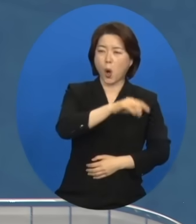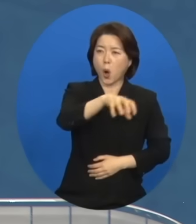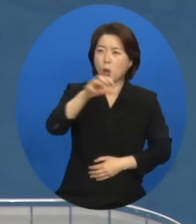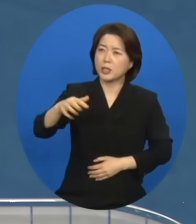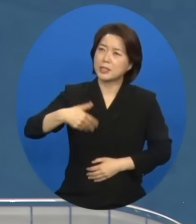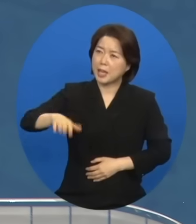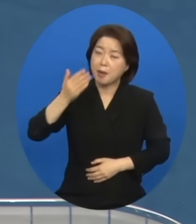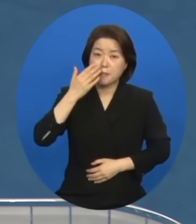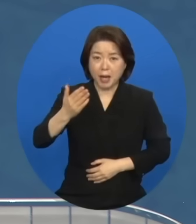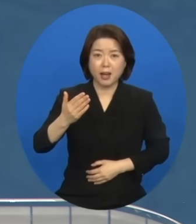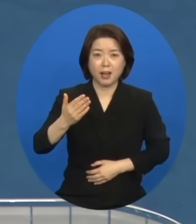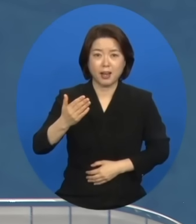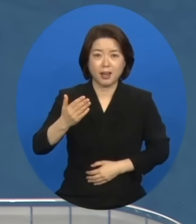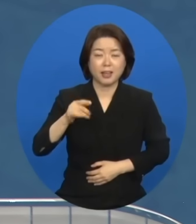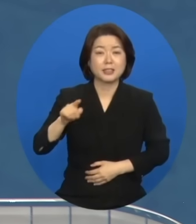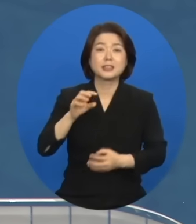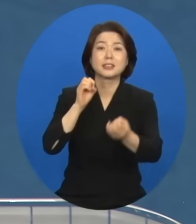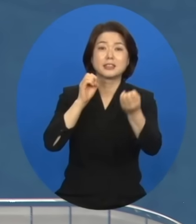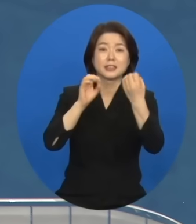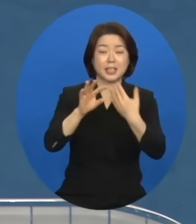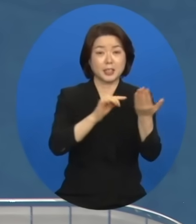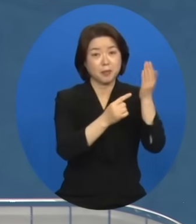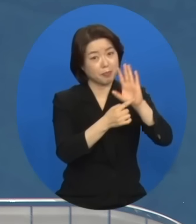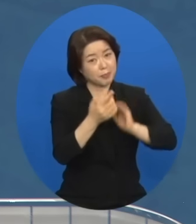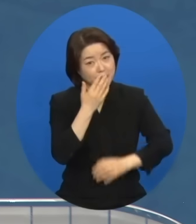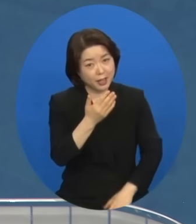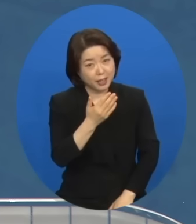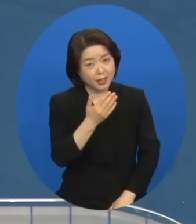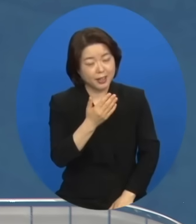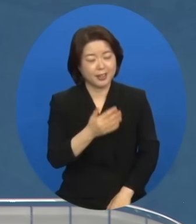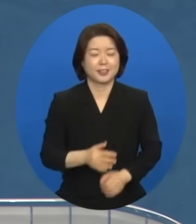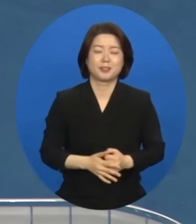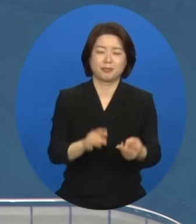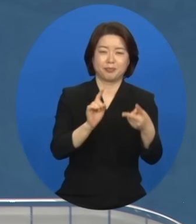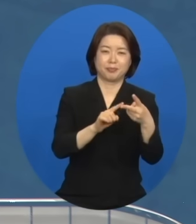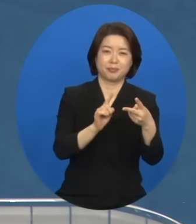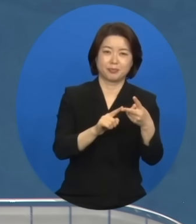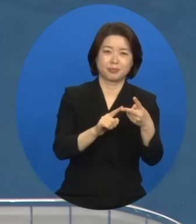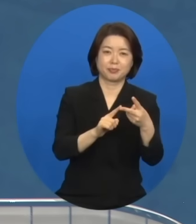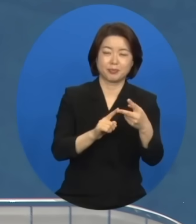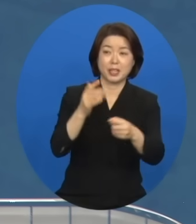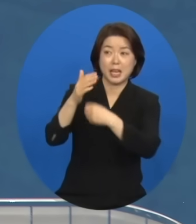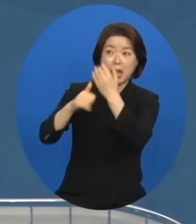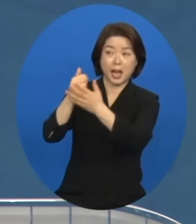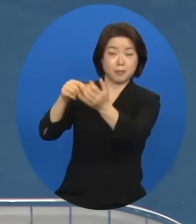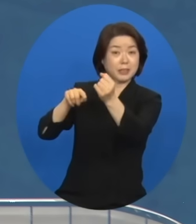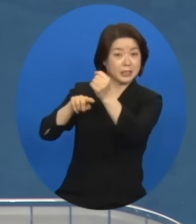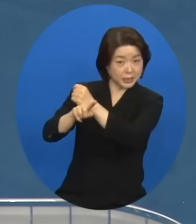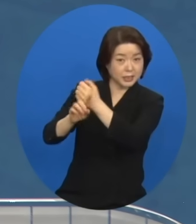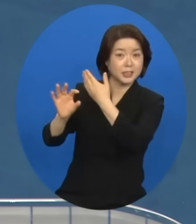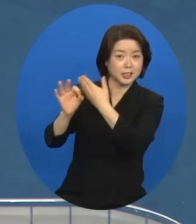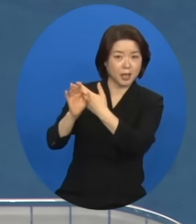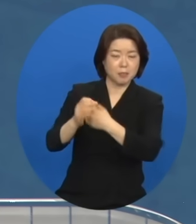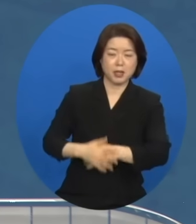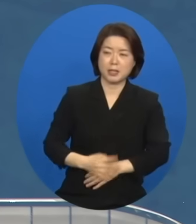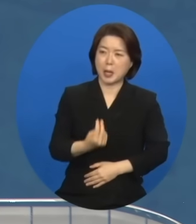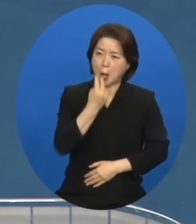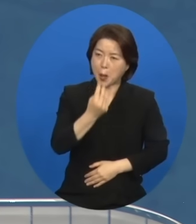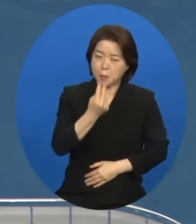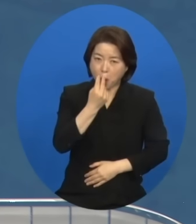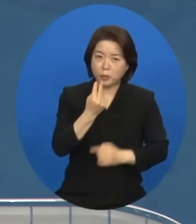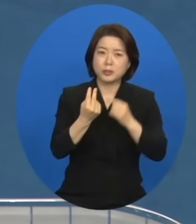수 있습니다. 그 대답이 나오느냐. 두 번째는 하나님 뜻이라면